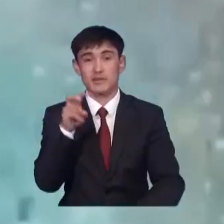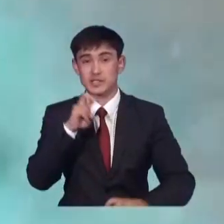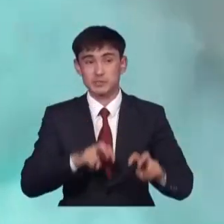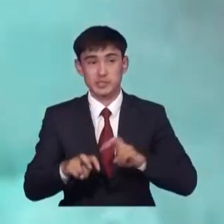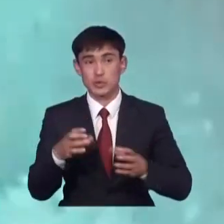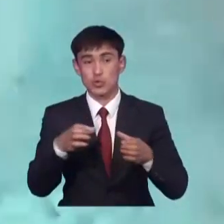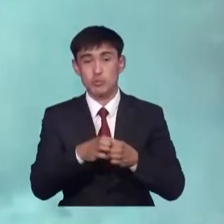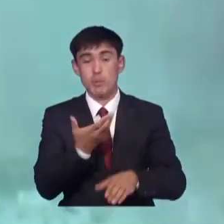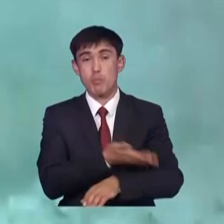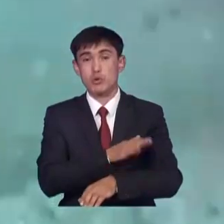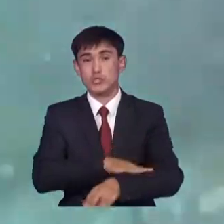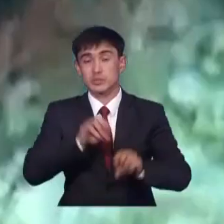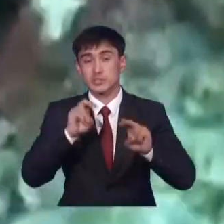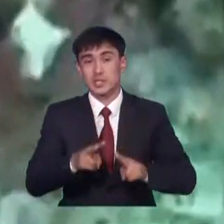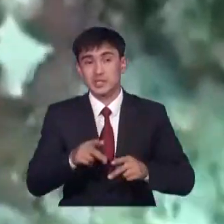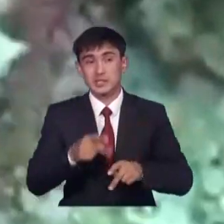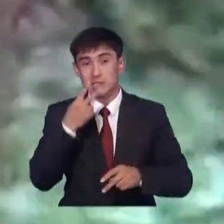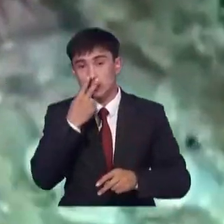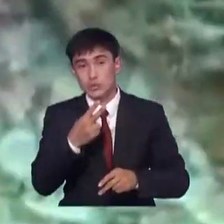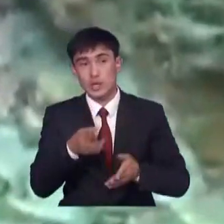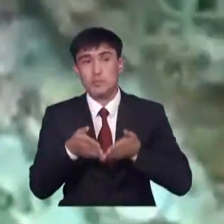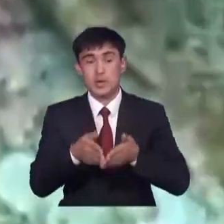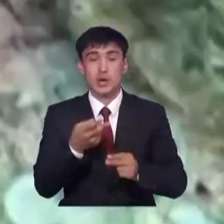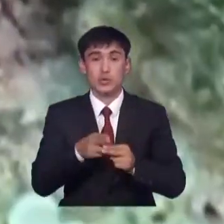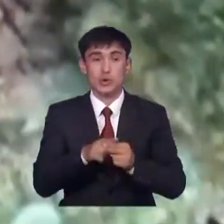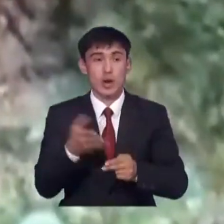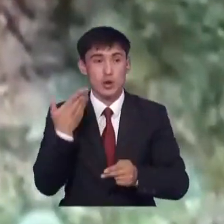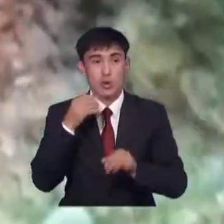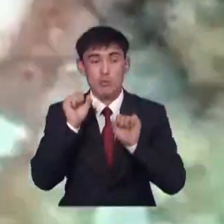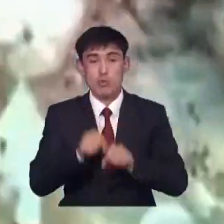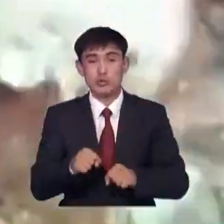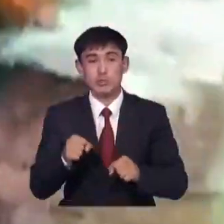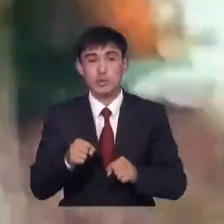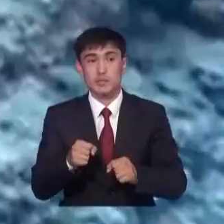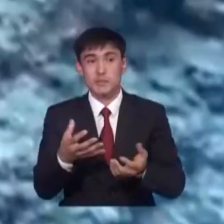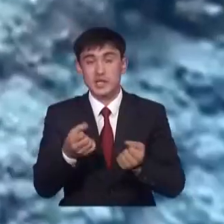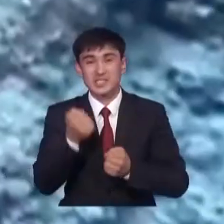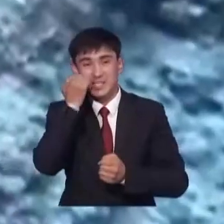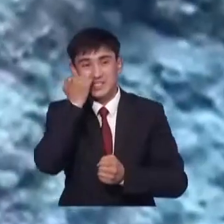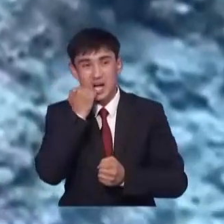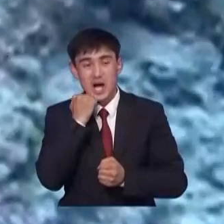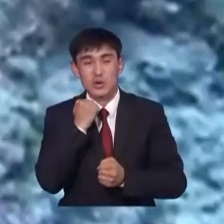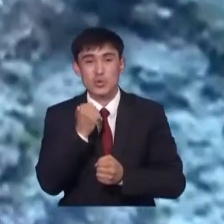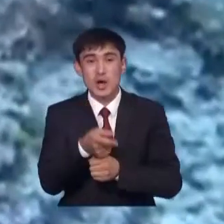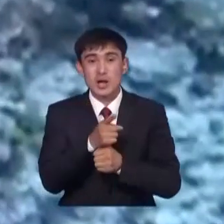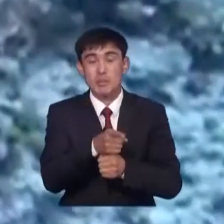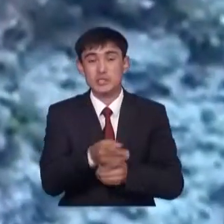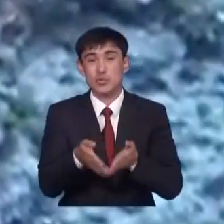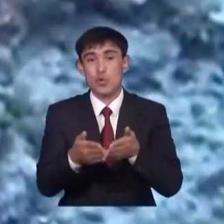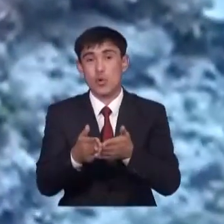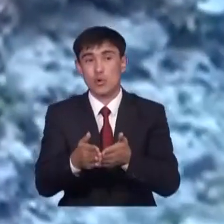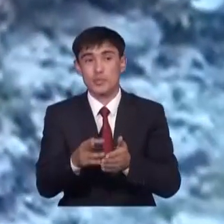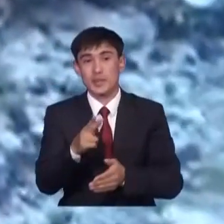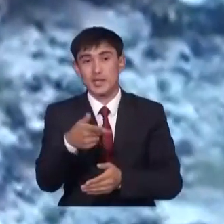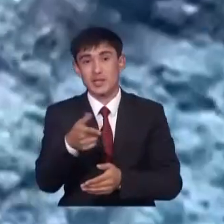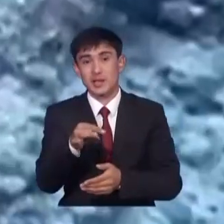дайвинг-экспедиции группа польских специалистов наткнулась на объект, который легко можно было бы принять за старую рыбацкую лодку. Гидролокатор